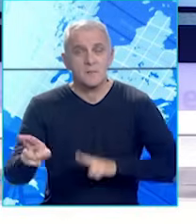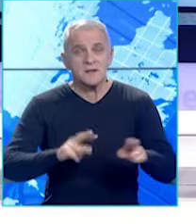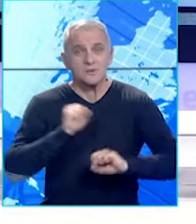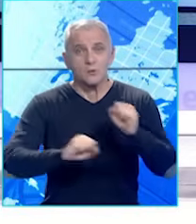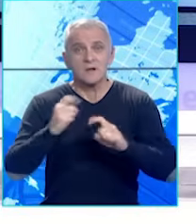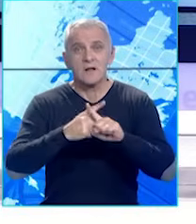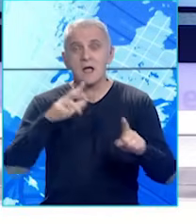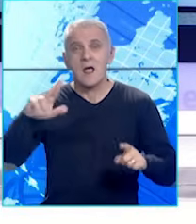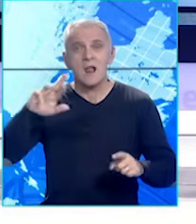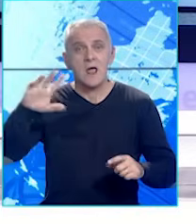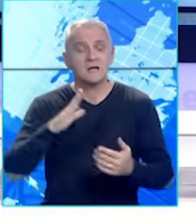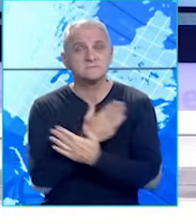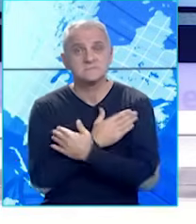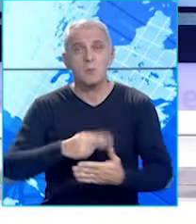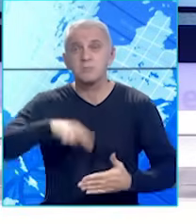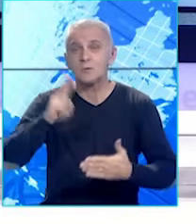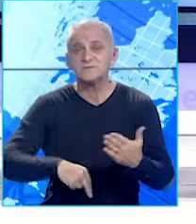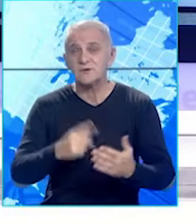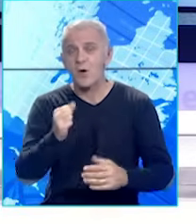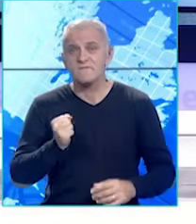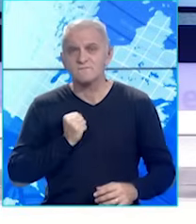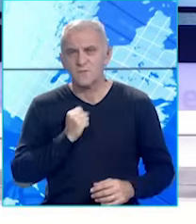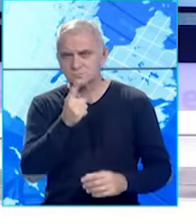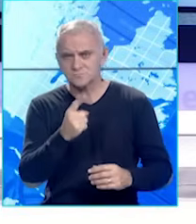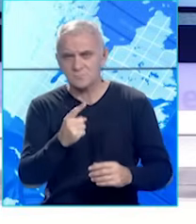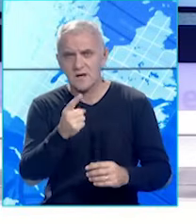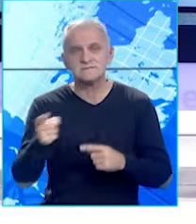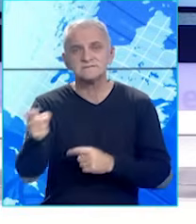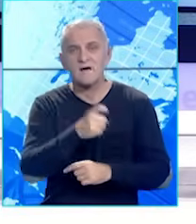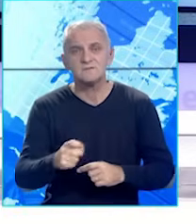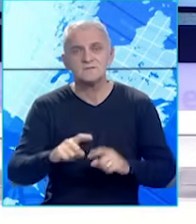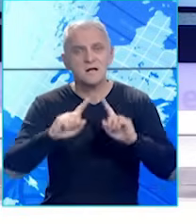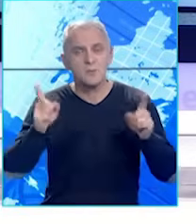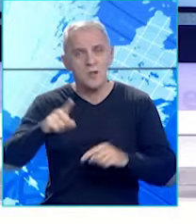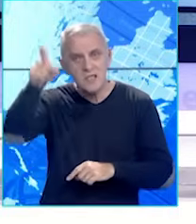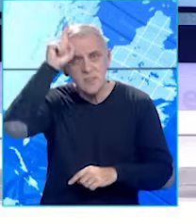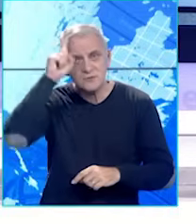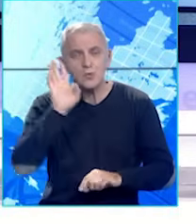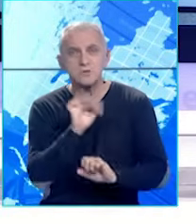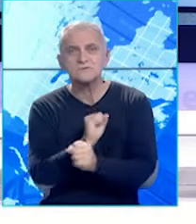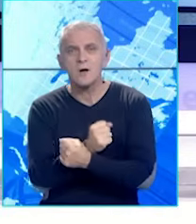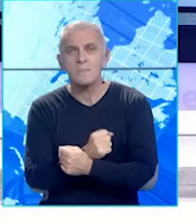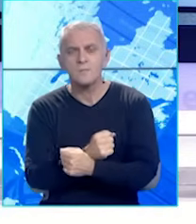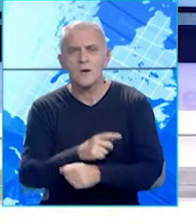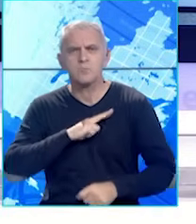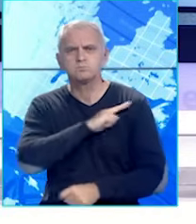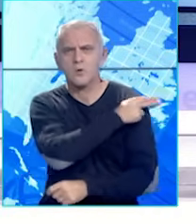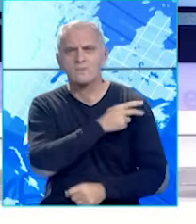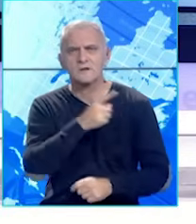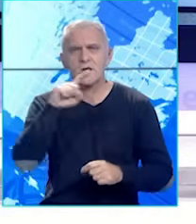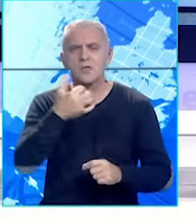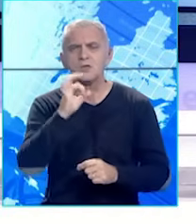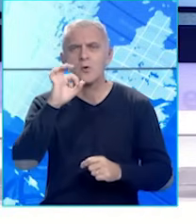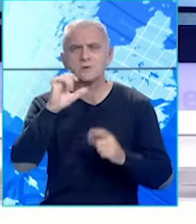Ministar odbrane Bosne i Hercegovine Zukan Helez potpisao i sa vojnim atašeom Savezne Republike Njemačke u Bosni i Hercegovini,